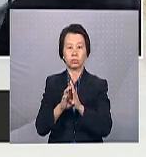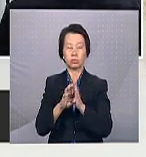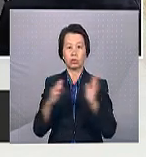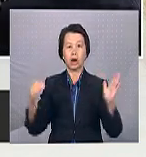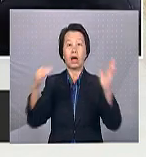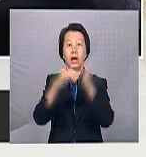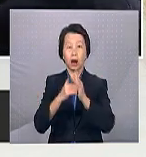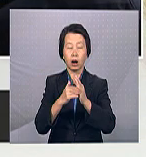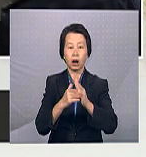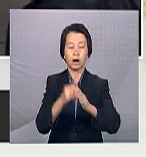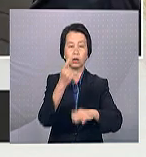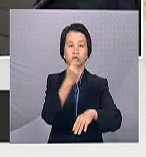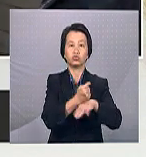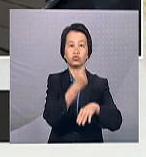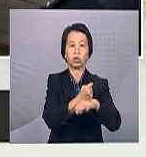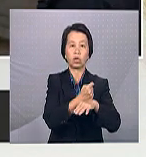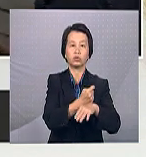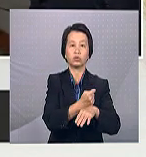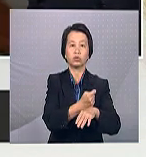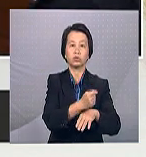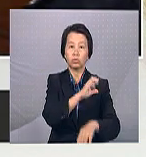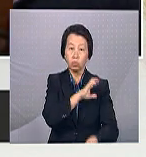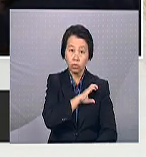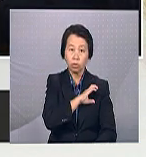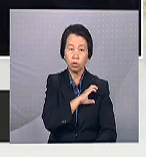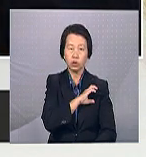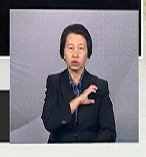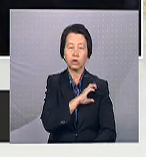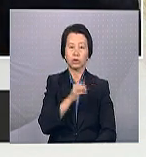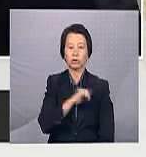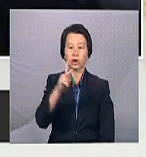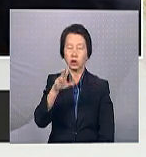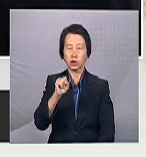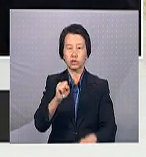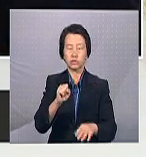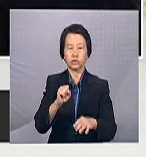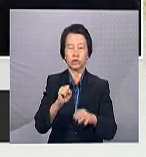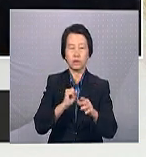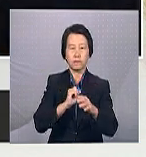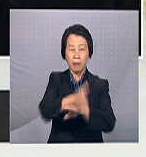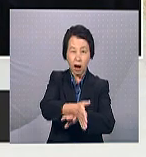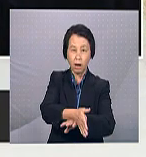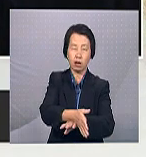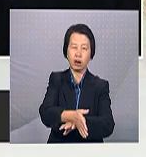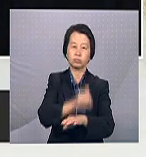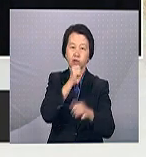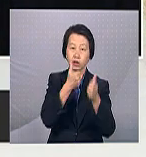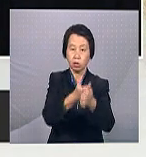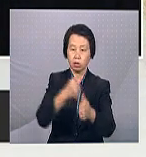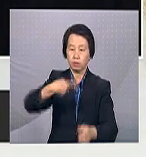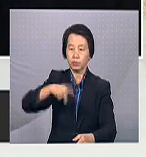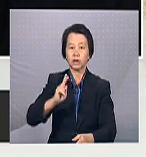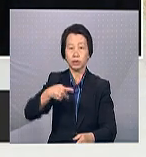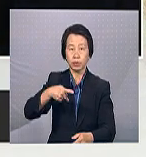menghalang tugas pihak berkuasa biasanya. Jadi selain daripada kes pelanggaran arahan PKP, terdapat